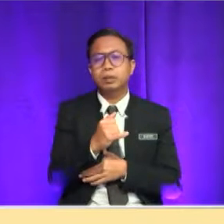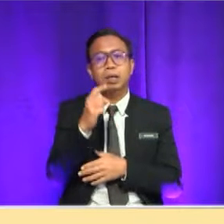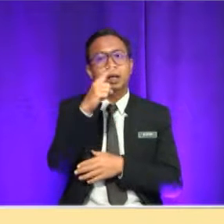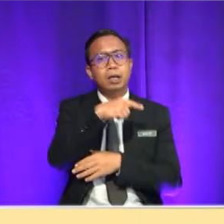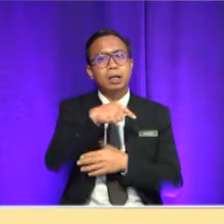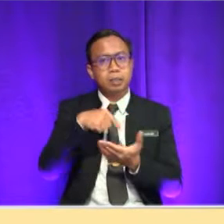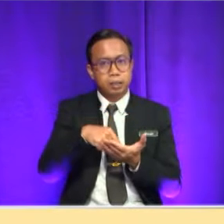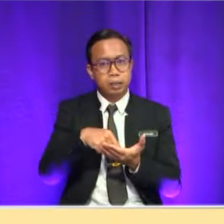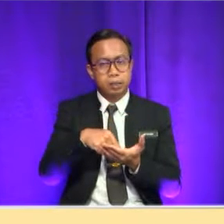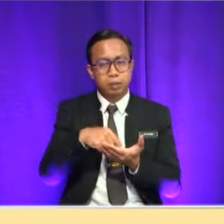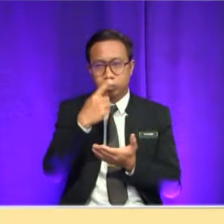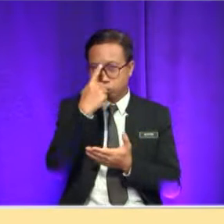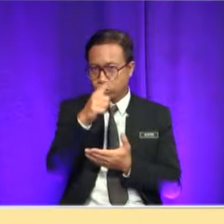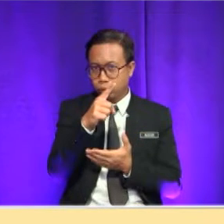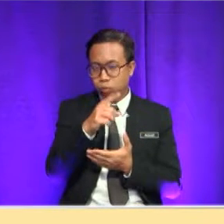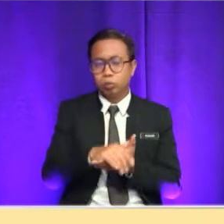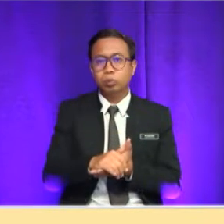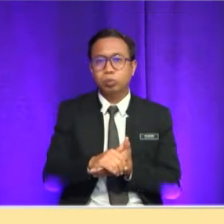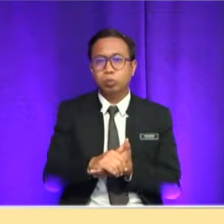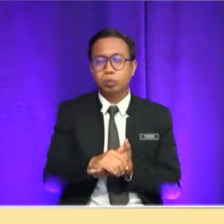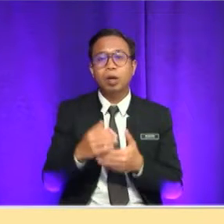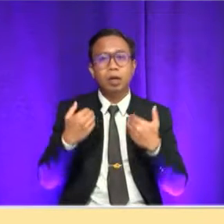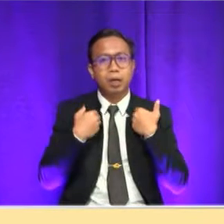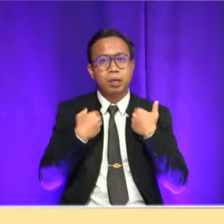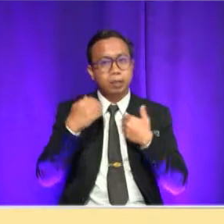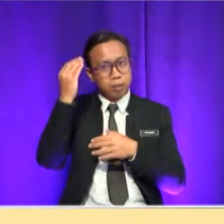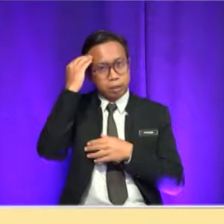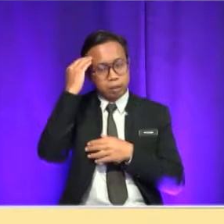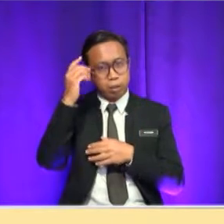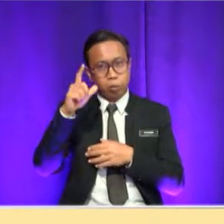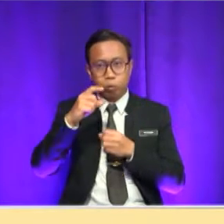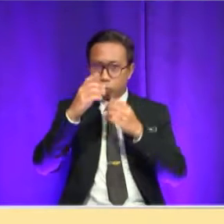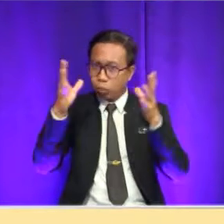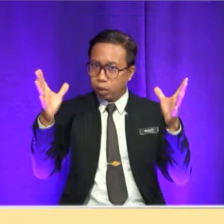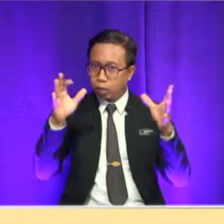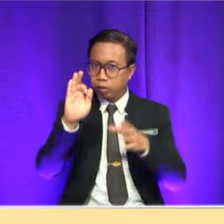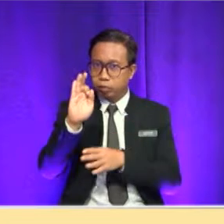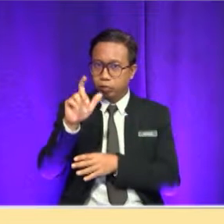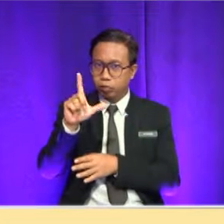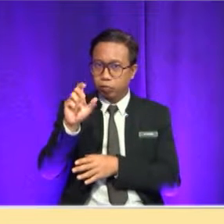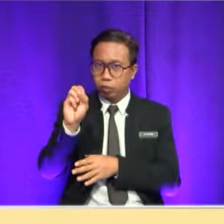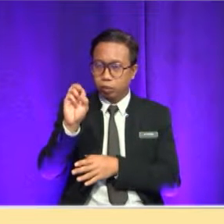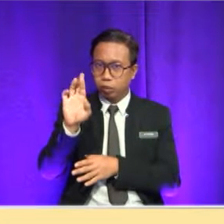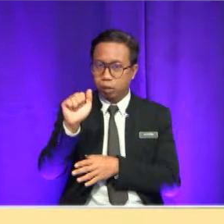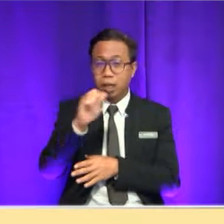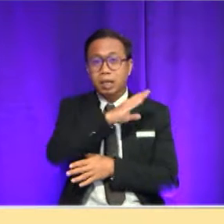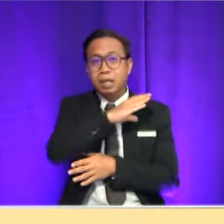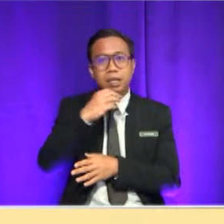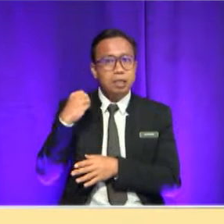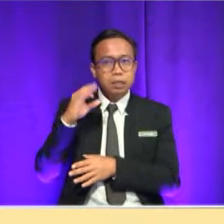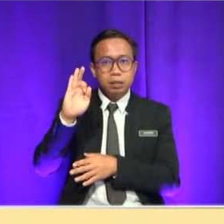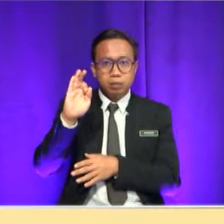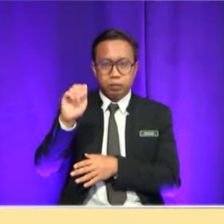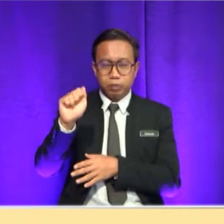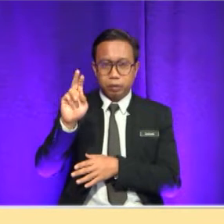ini bagi memastikan murid mempunyai pengetahuan yang luas mengenai flora dan fauna, termasuklah hidupan liar. Nampak tak